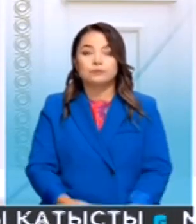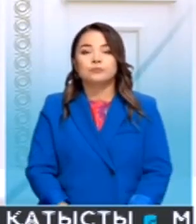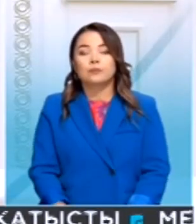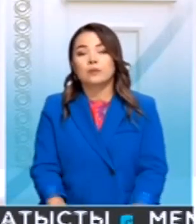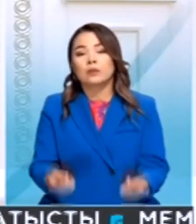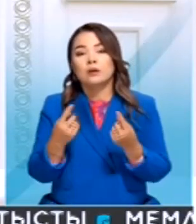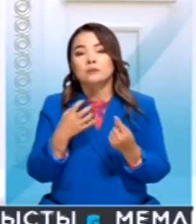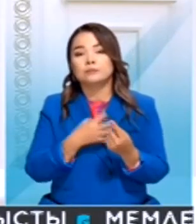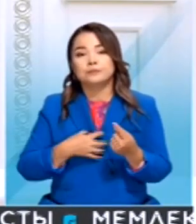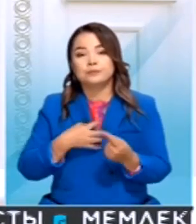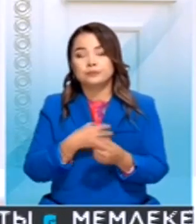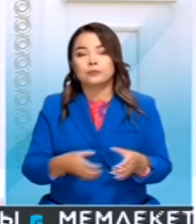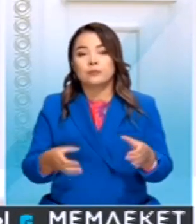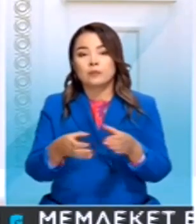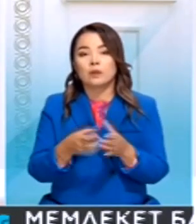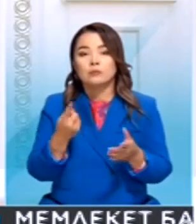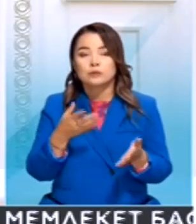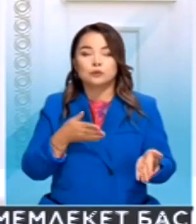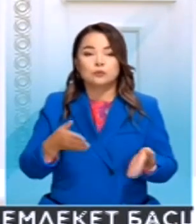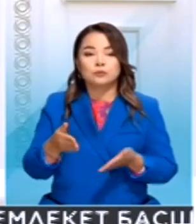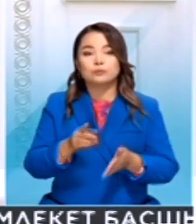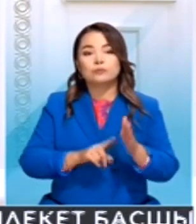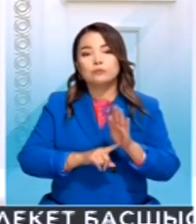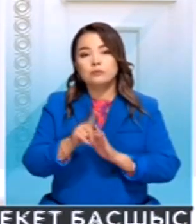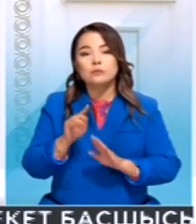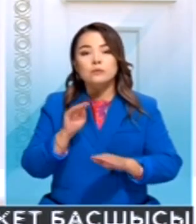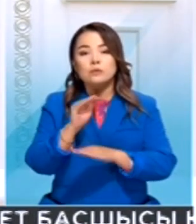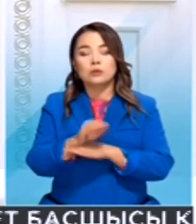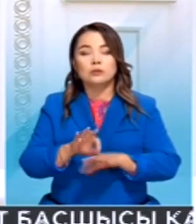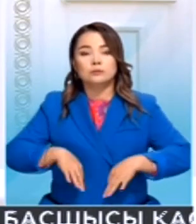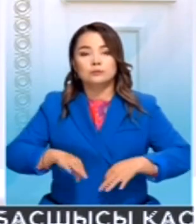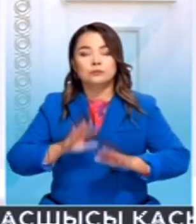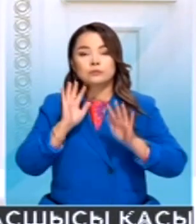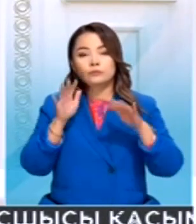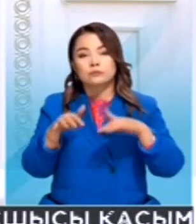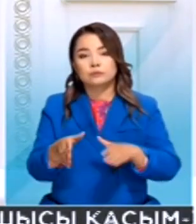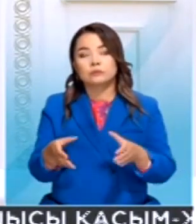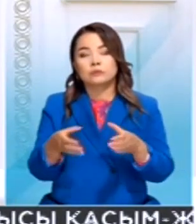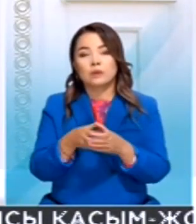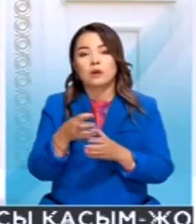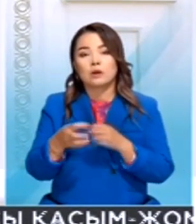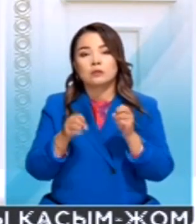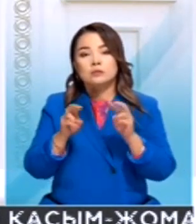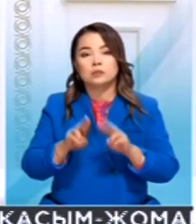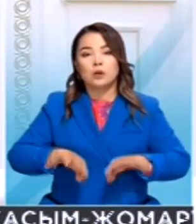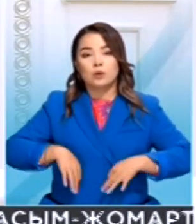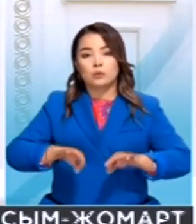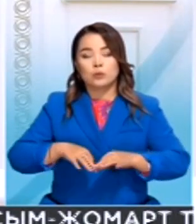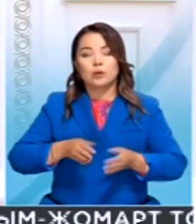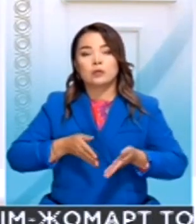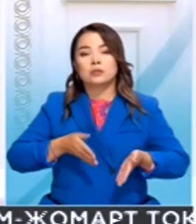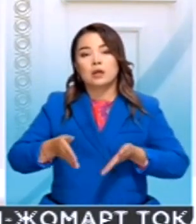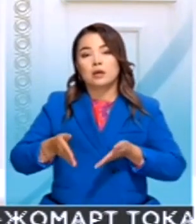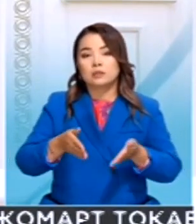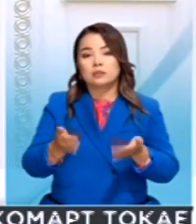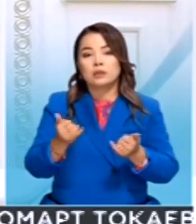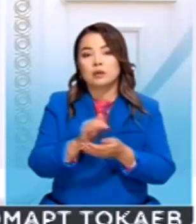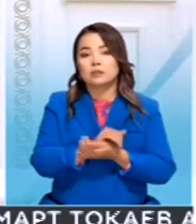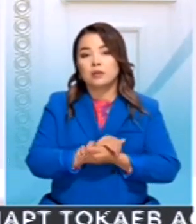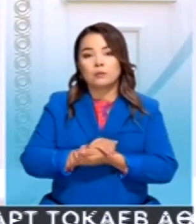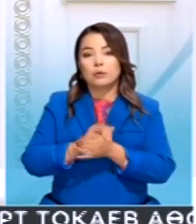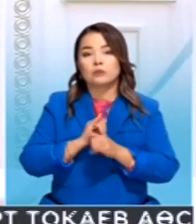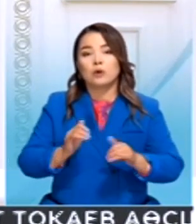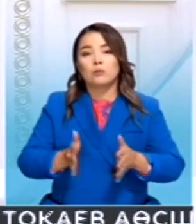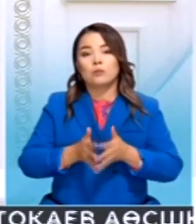Аса маңызды бір белдеу, бір жол бастамасын толықтыратын Транскаспий халықаралық көлік дәлізі сауда саласындағы ынтымақтастыққа